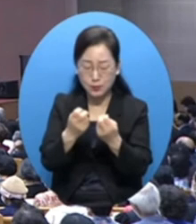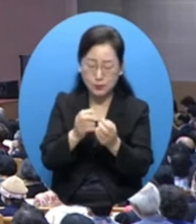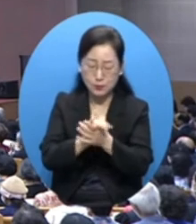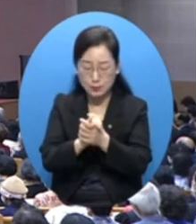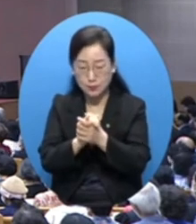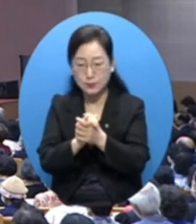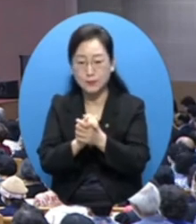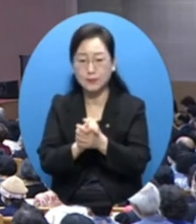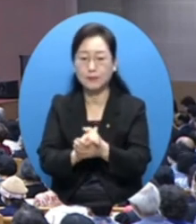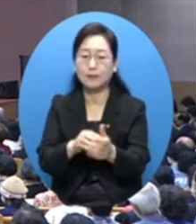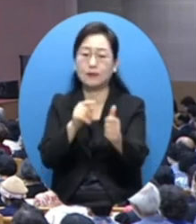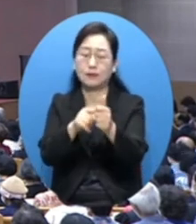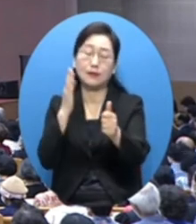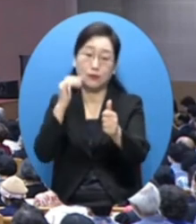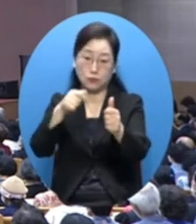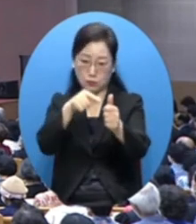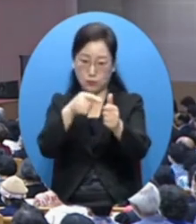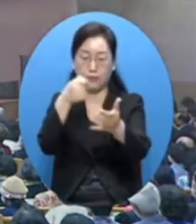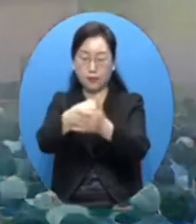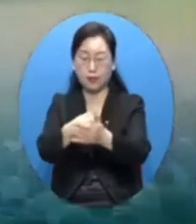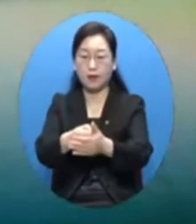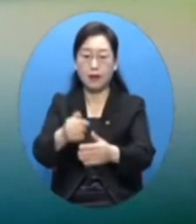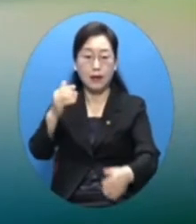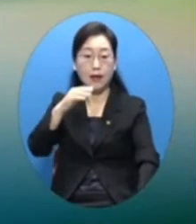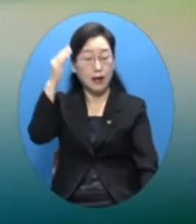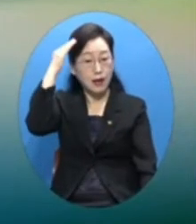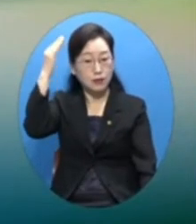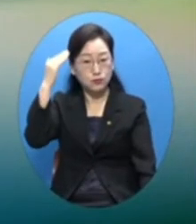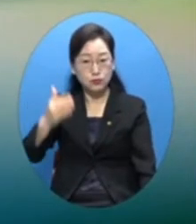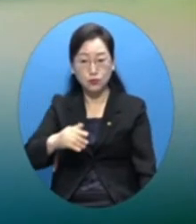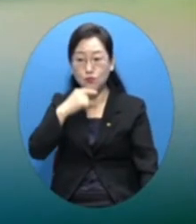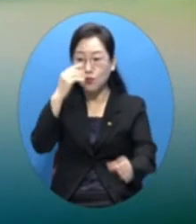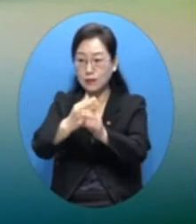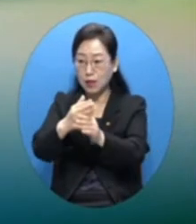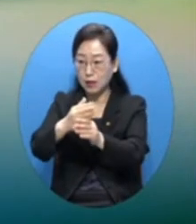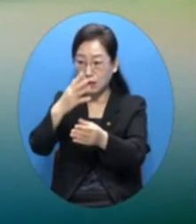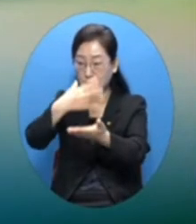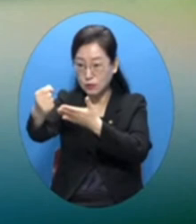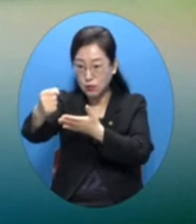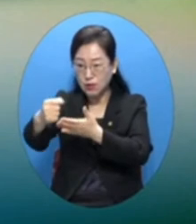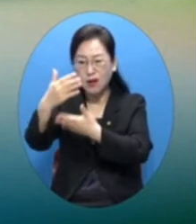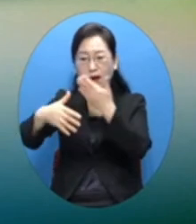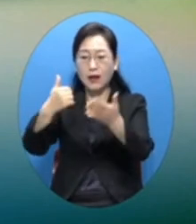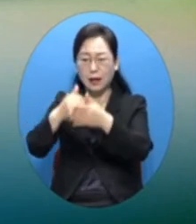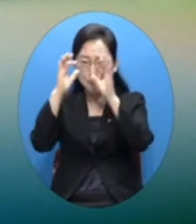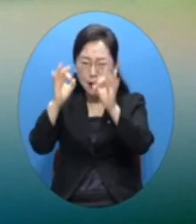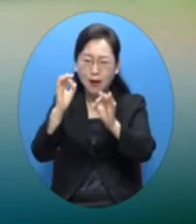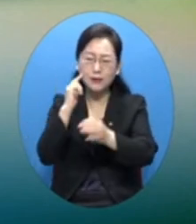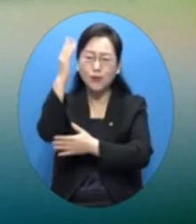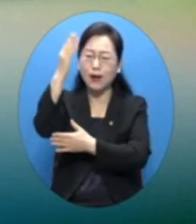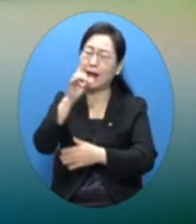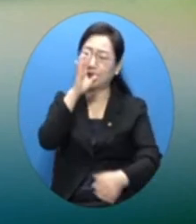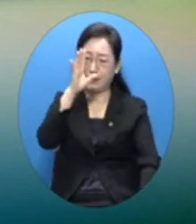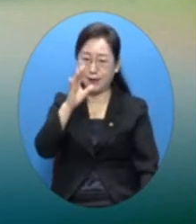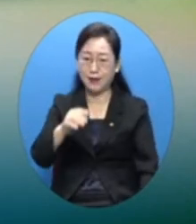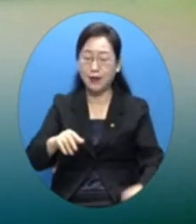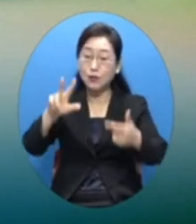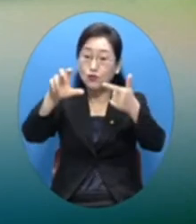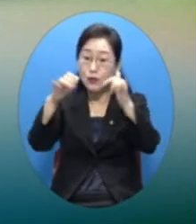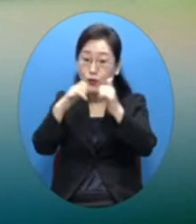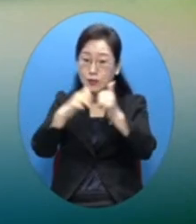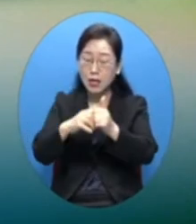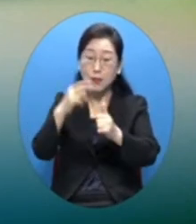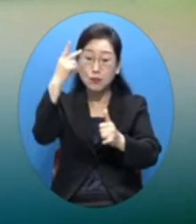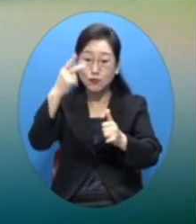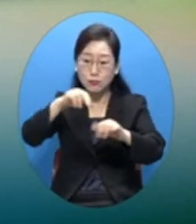이렇게 결단을 내렸습니다. 남한이 공산체에 들어가는 것은 하나님께 영광이 될 수 없다. 6.25 전쟁에 미국이 개입하는